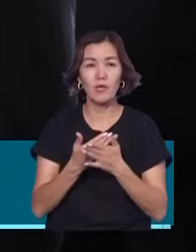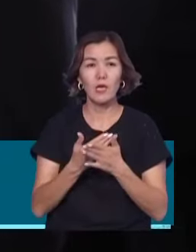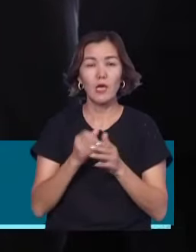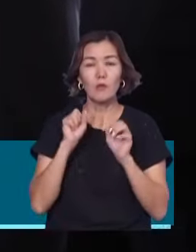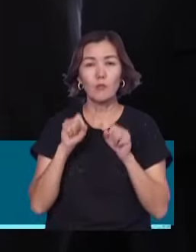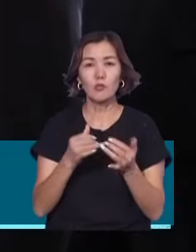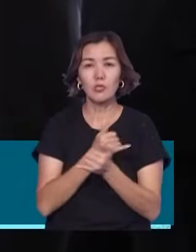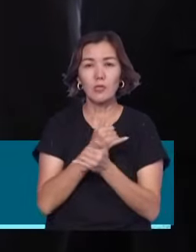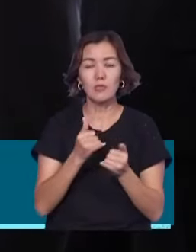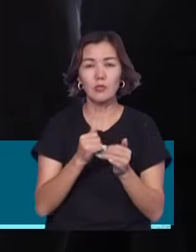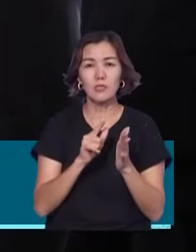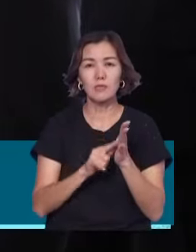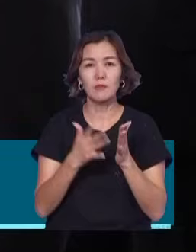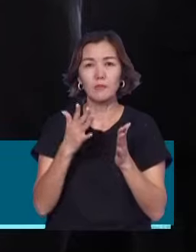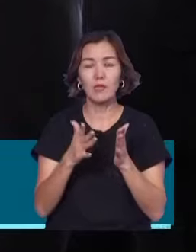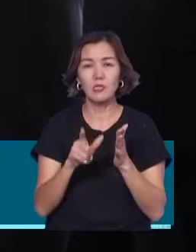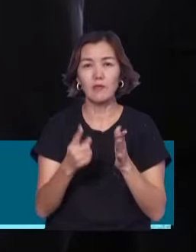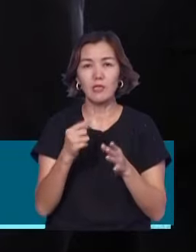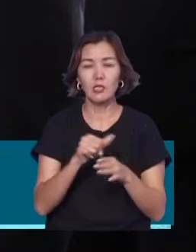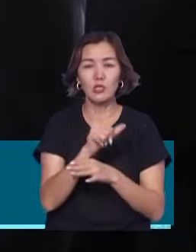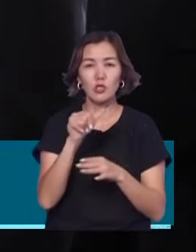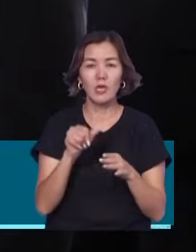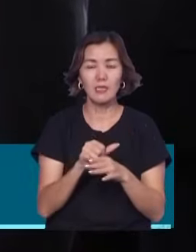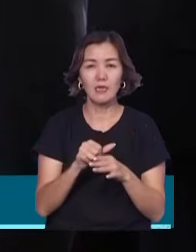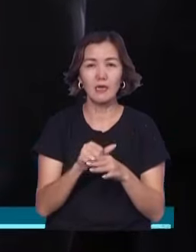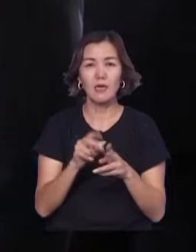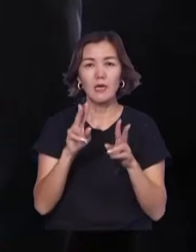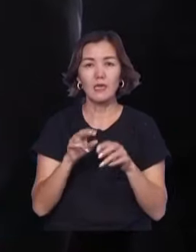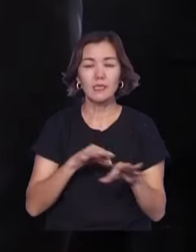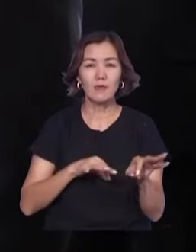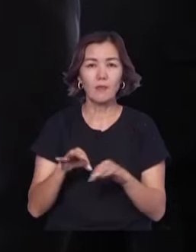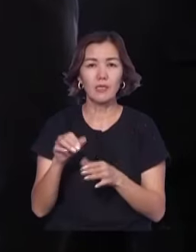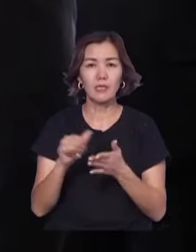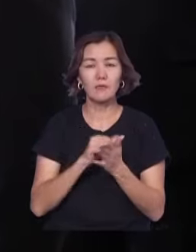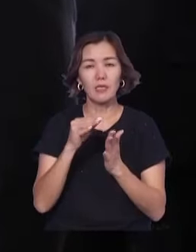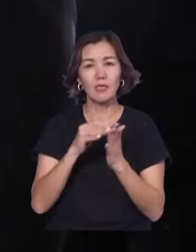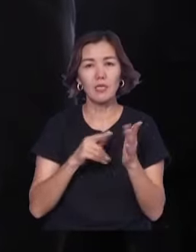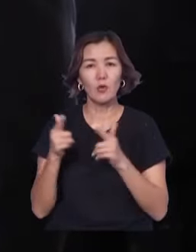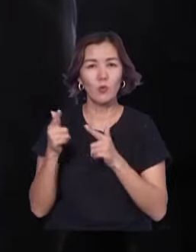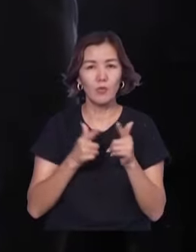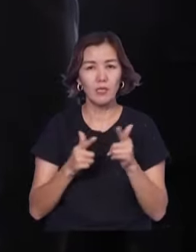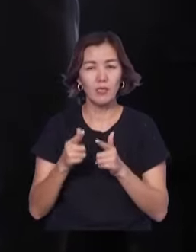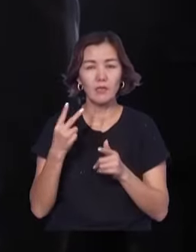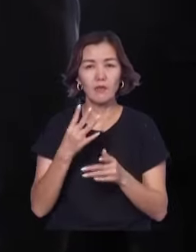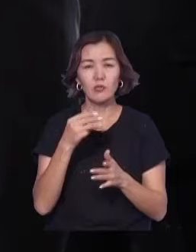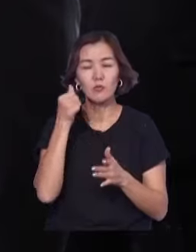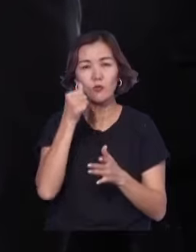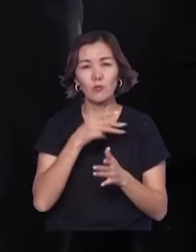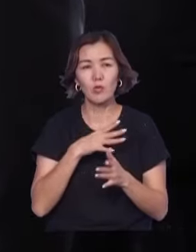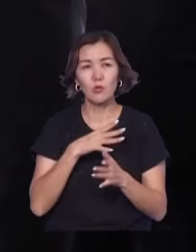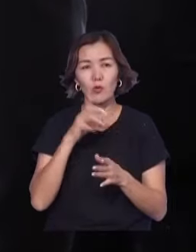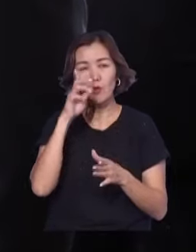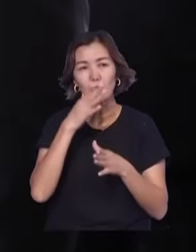сможет обслуживать до 75 пассажиров в час. В настоящее время разрабатывается проектно-сметная документация. В 2024 году на